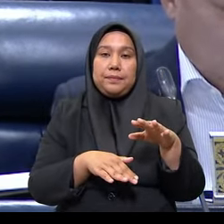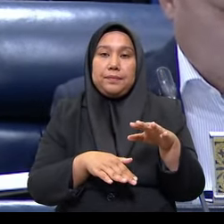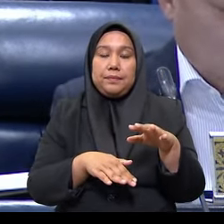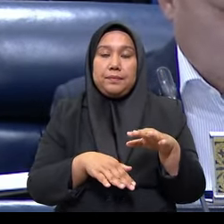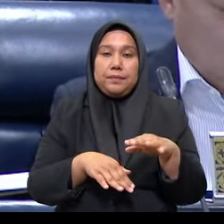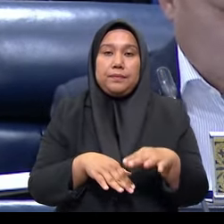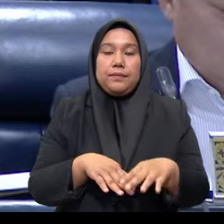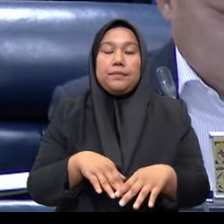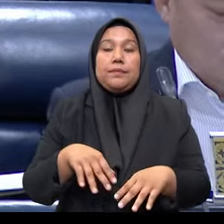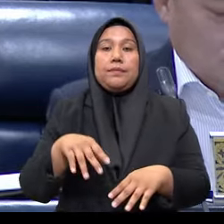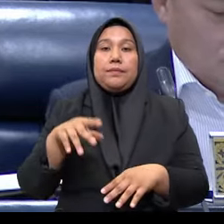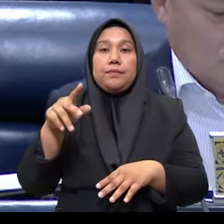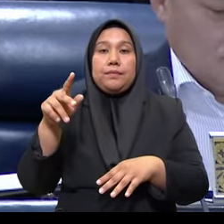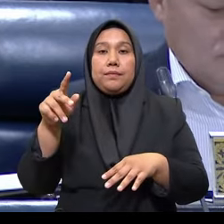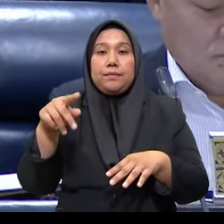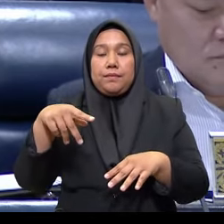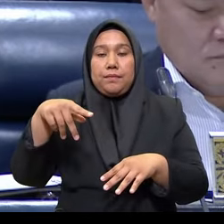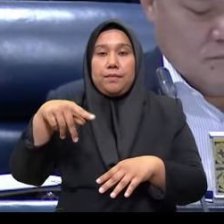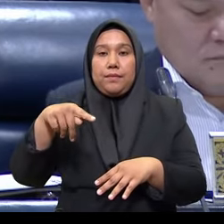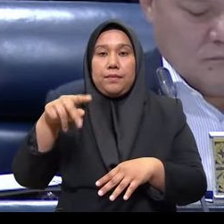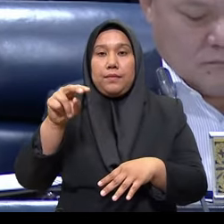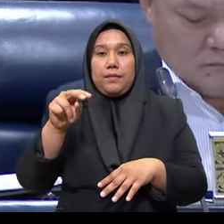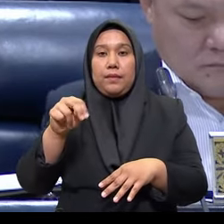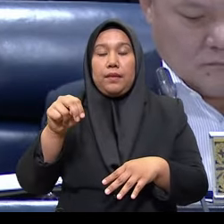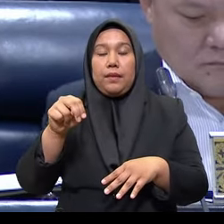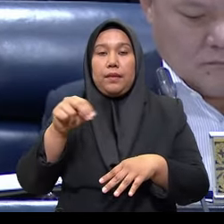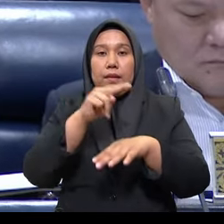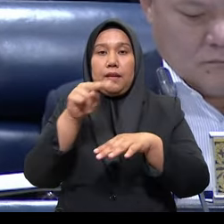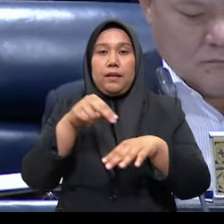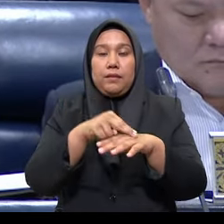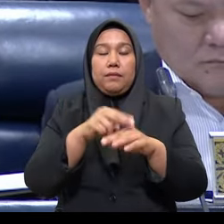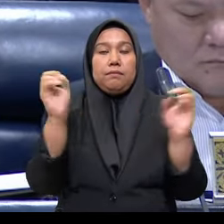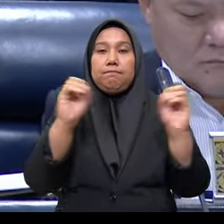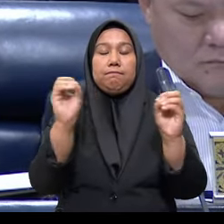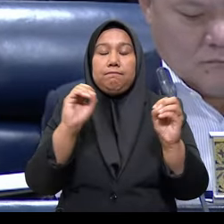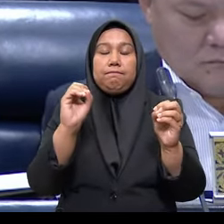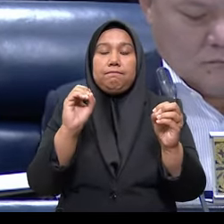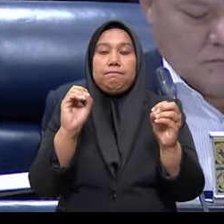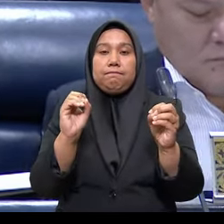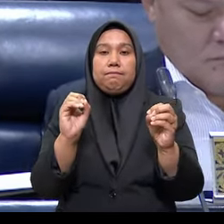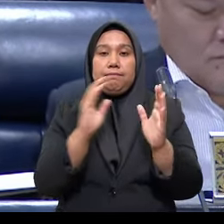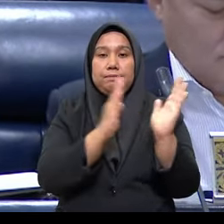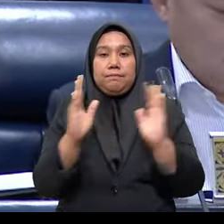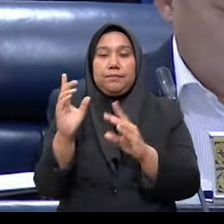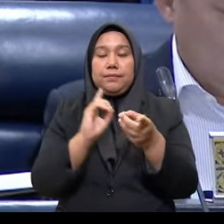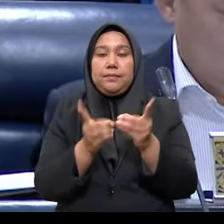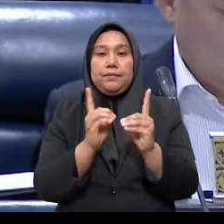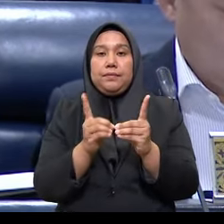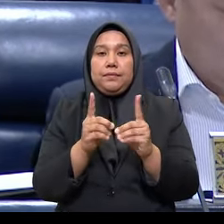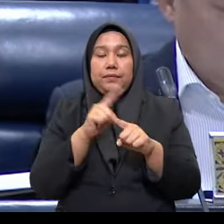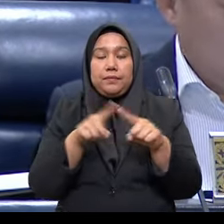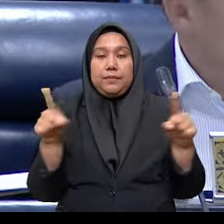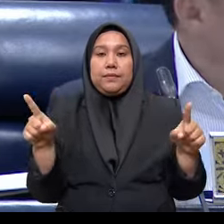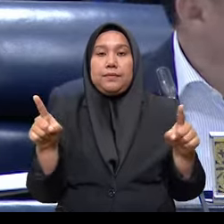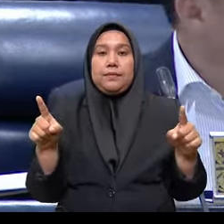Nasional Malaysia tiada sebarang perpustakaan digital. Tetapi